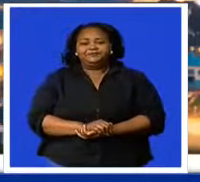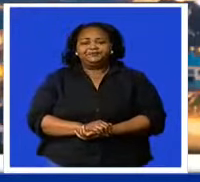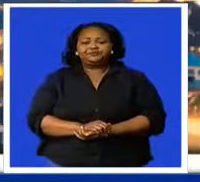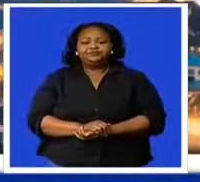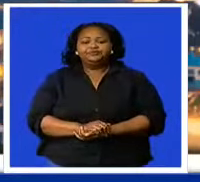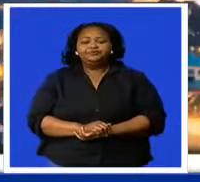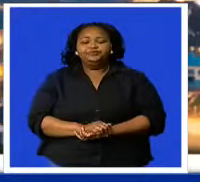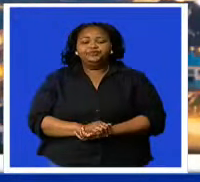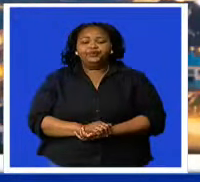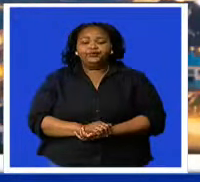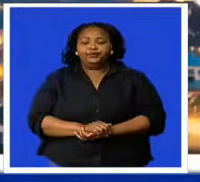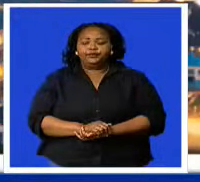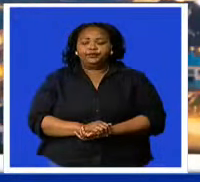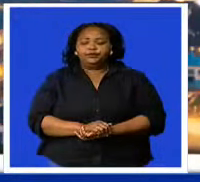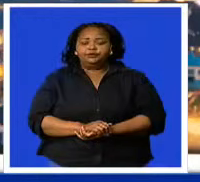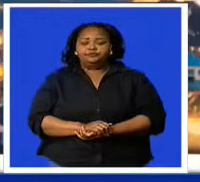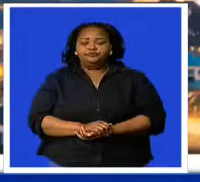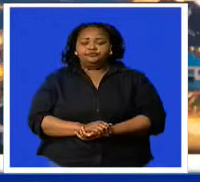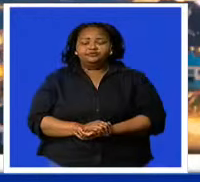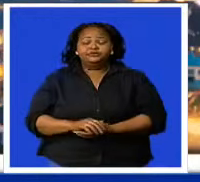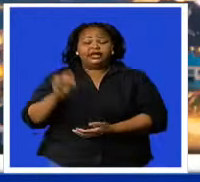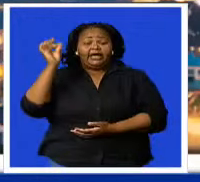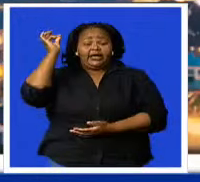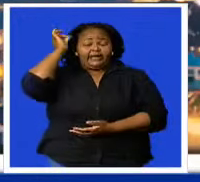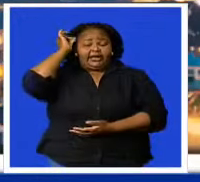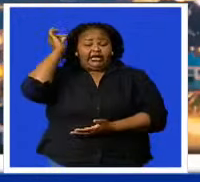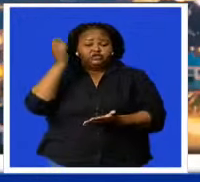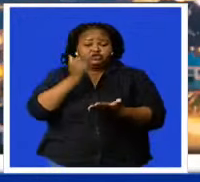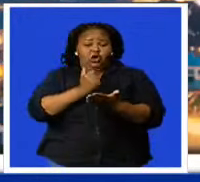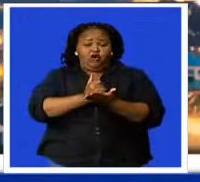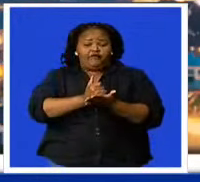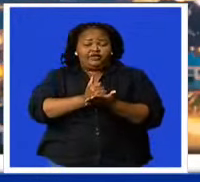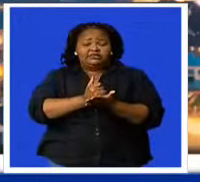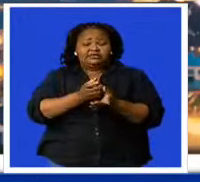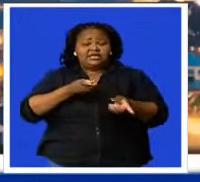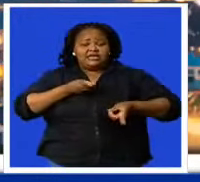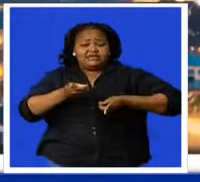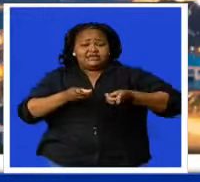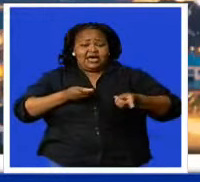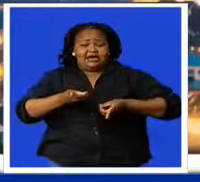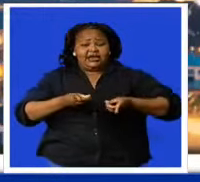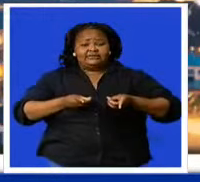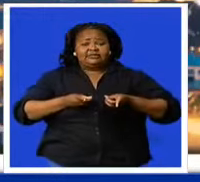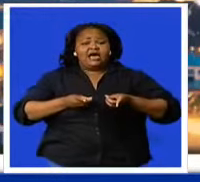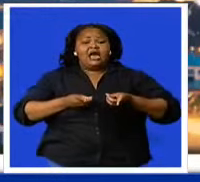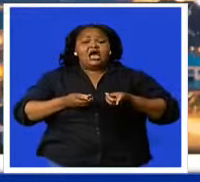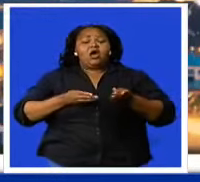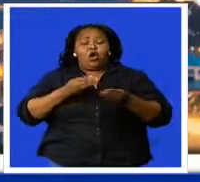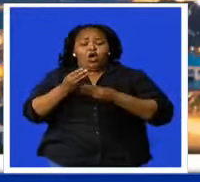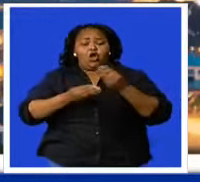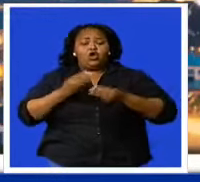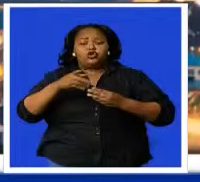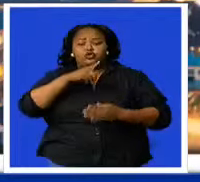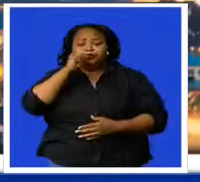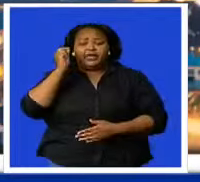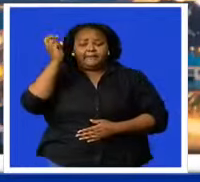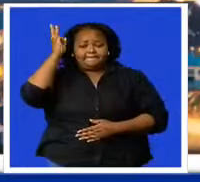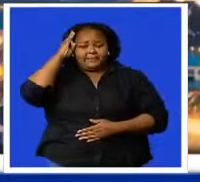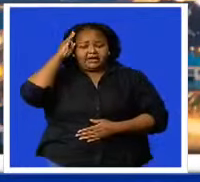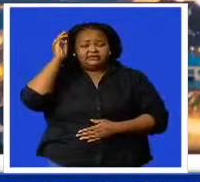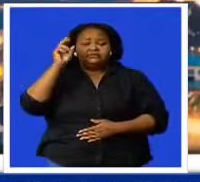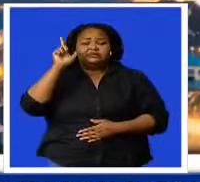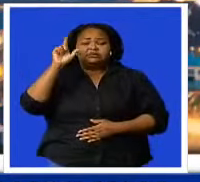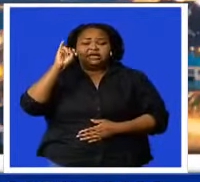Tindzaba. Umqondisi wetemnotho eKing's Office lizinyane lindane uthi ke kwakhiwa kwe-mall letawakhiwa